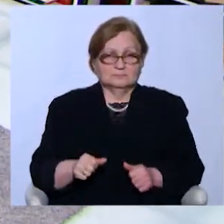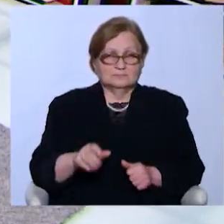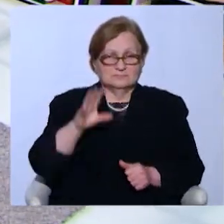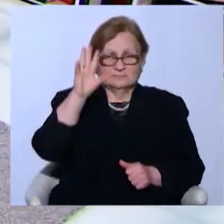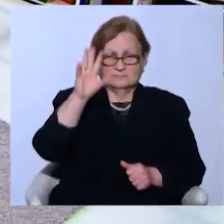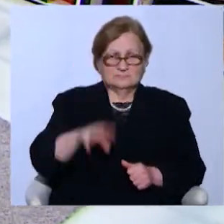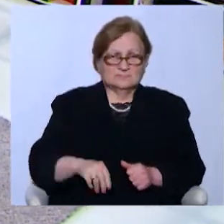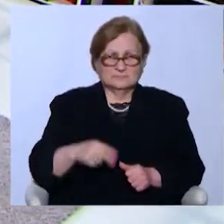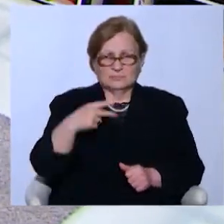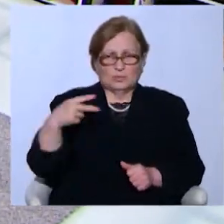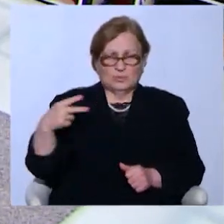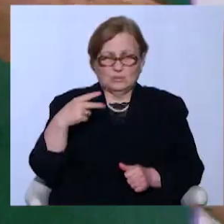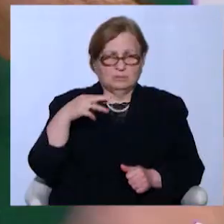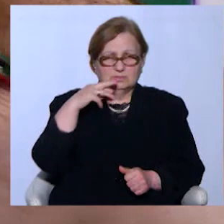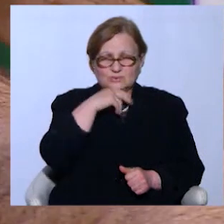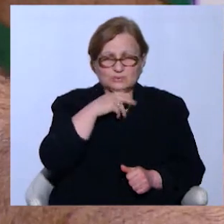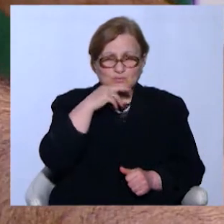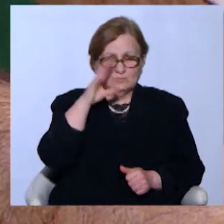იქნება ჭეშმარიტი.